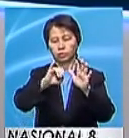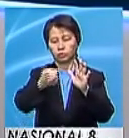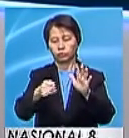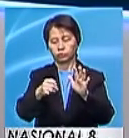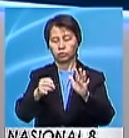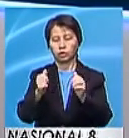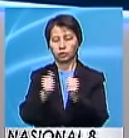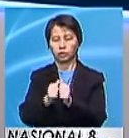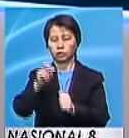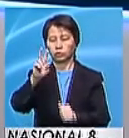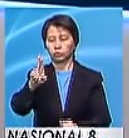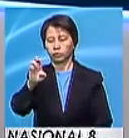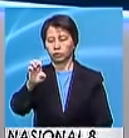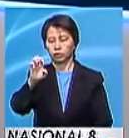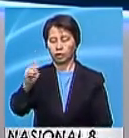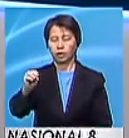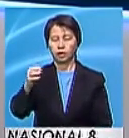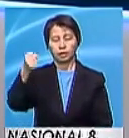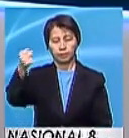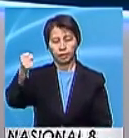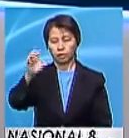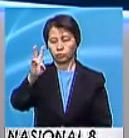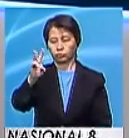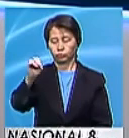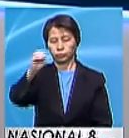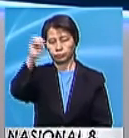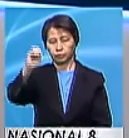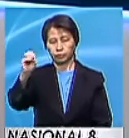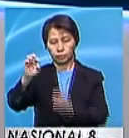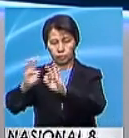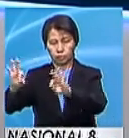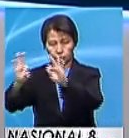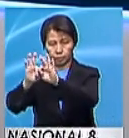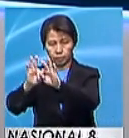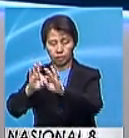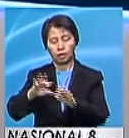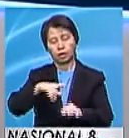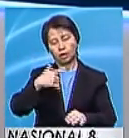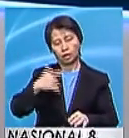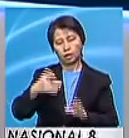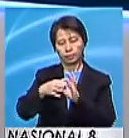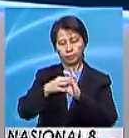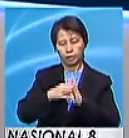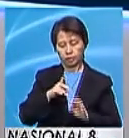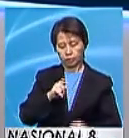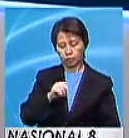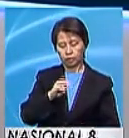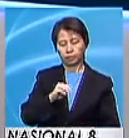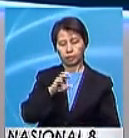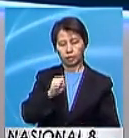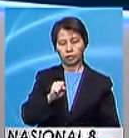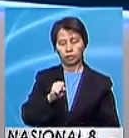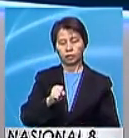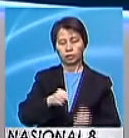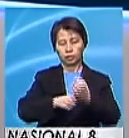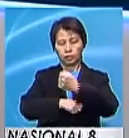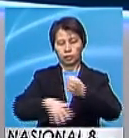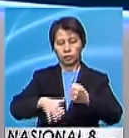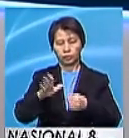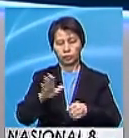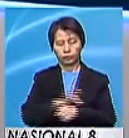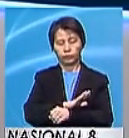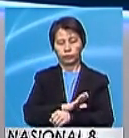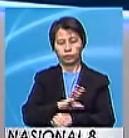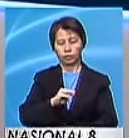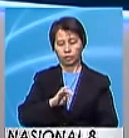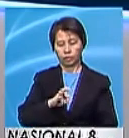RM5.5 juta dengan UEM Set memegang 70% kepentingan, manakala selebihnya milik TMS yang juga anak syarikat milik penuh